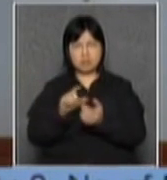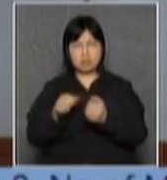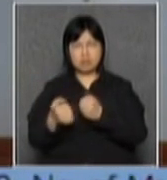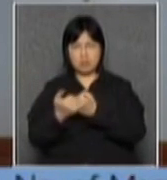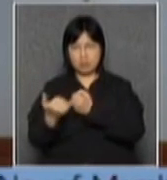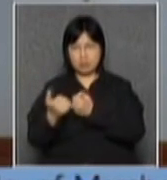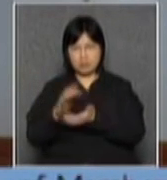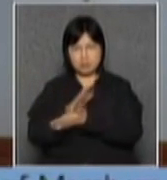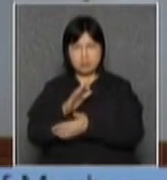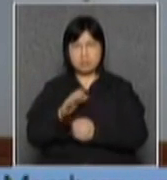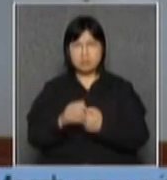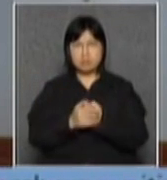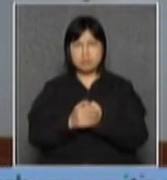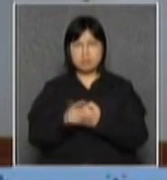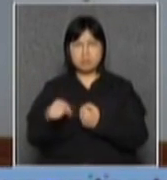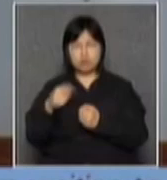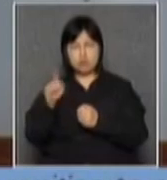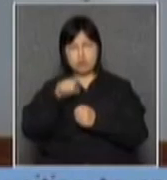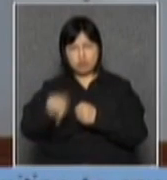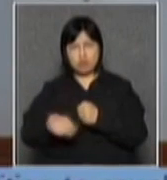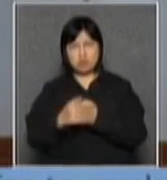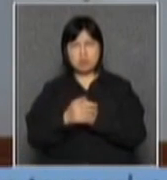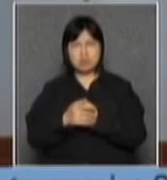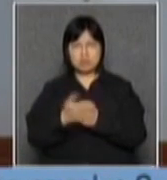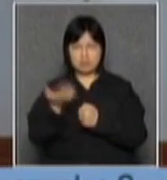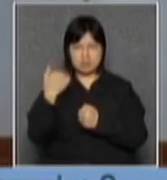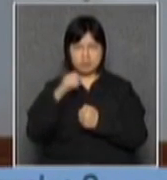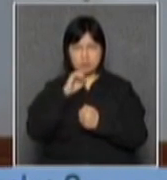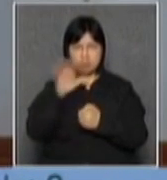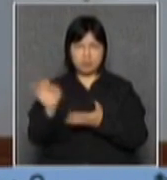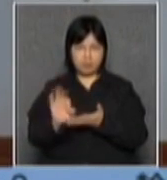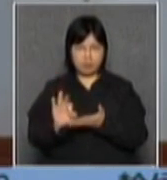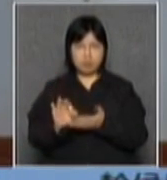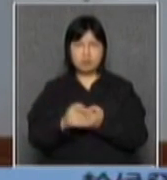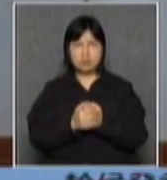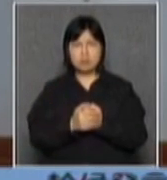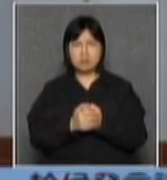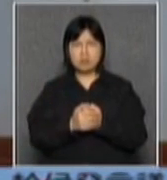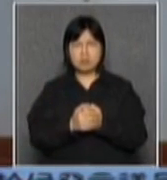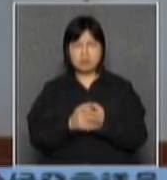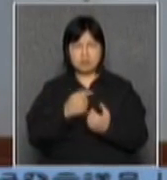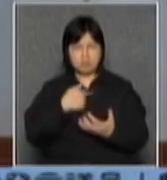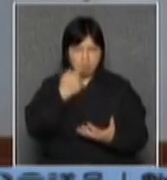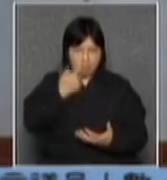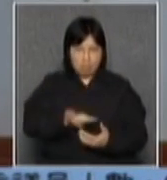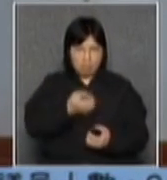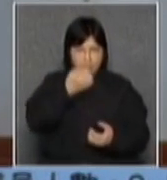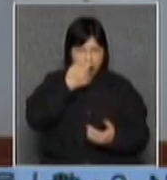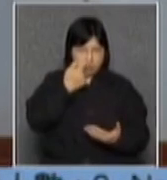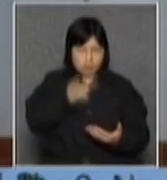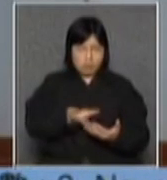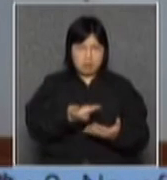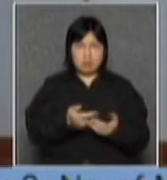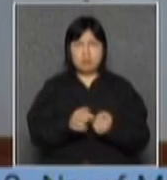佢係咁樣嘅喎，錯咗喎。佢嗰陣時就冇講話喂，好大件事啊！香港就佢話